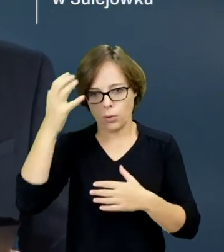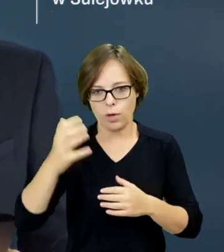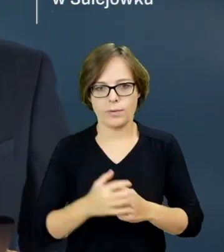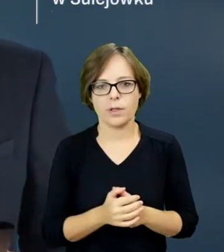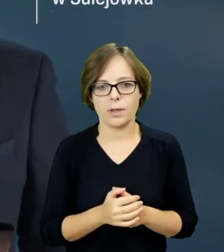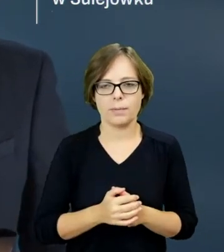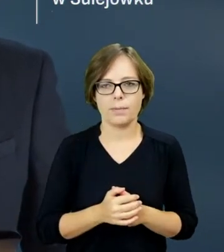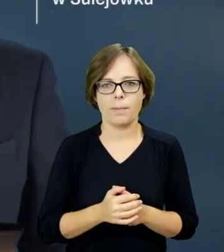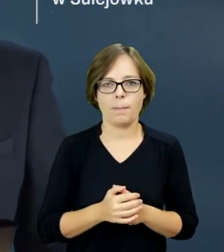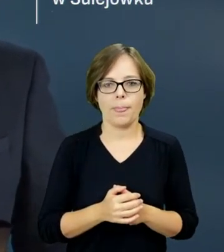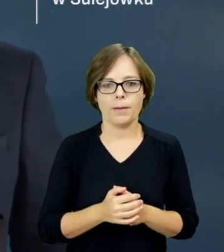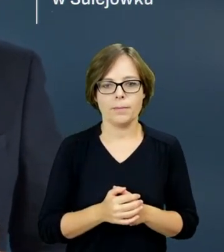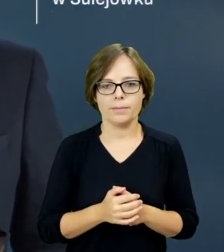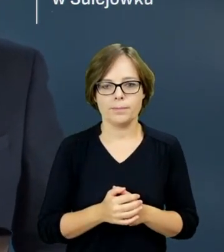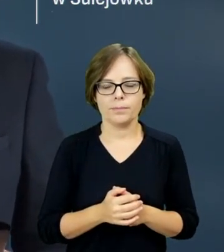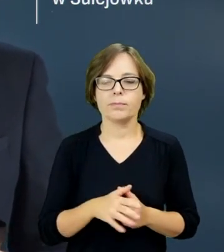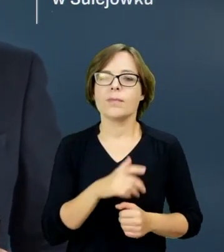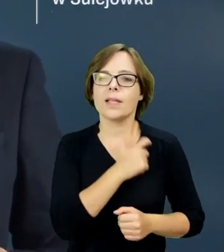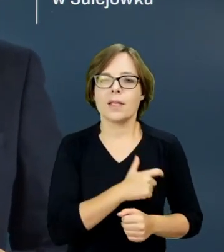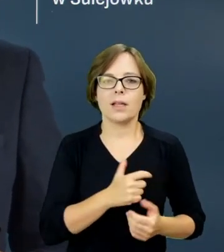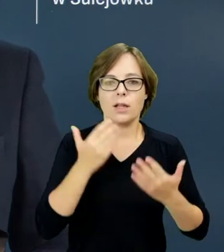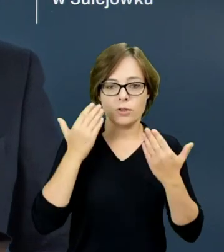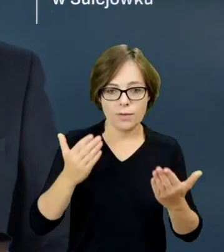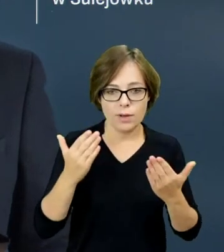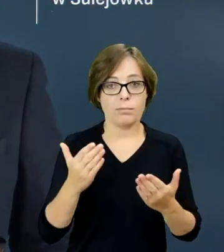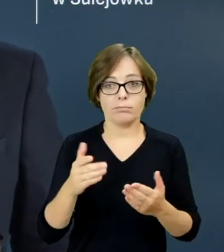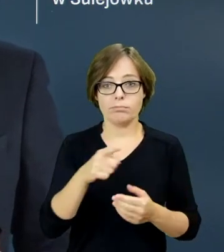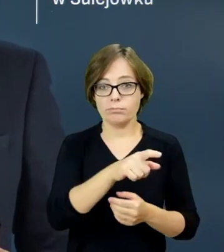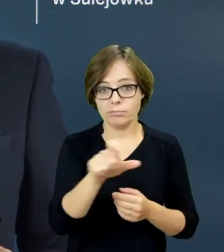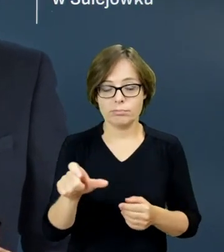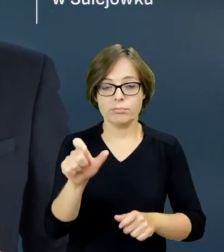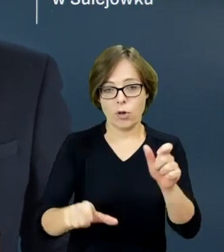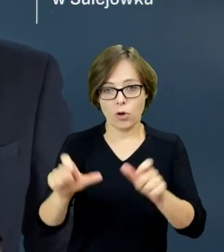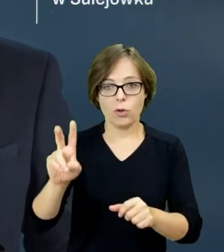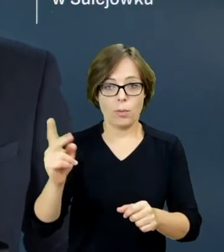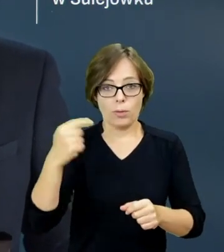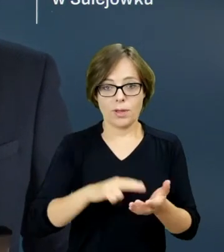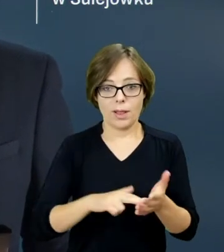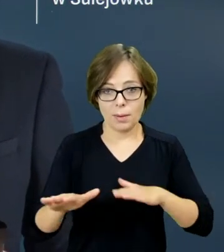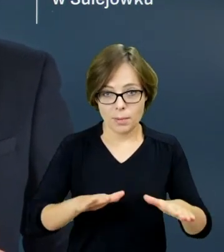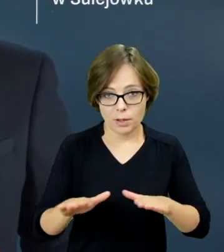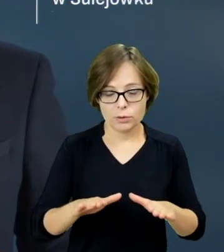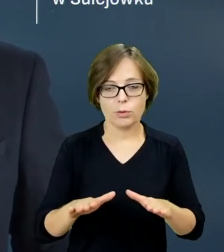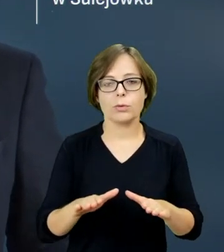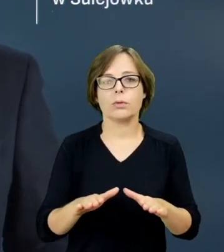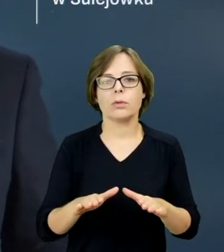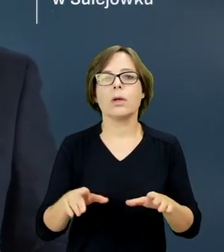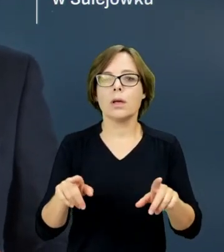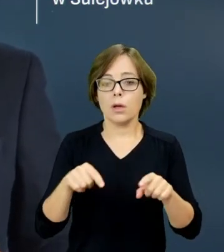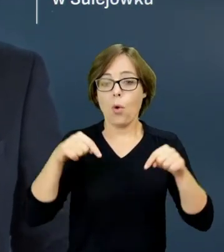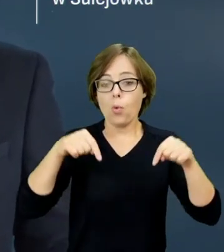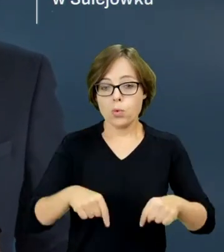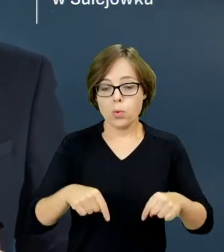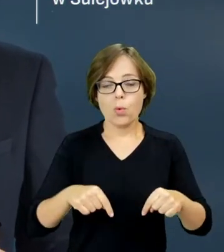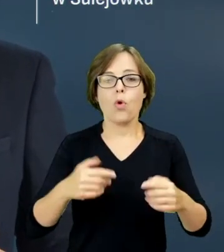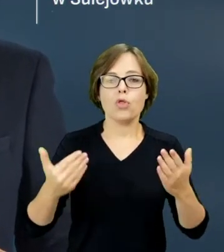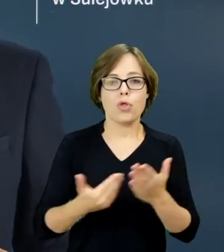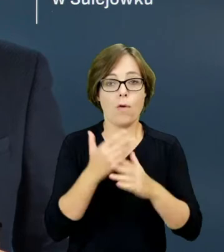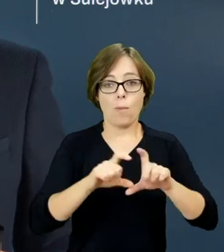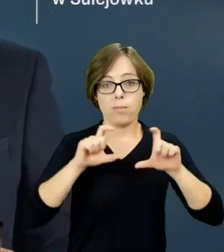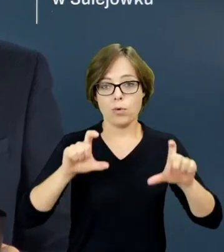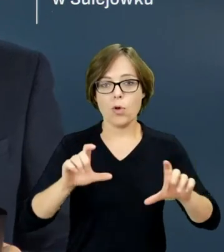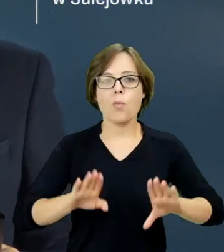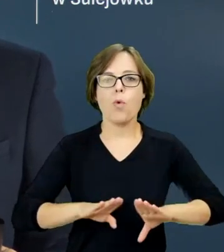wieloletniego Niepodległa. Serdecznie witam zarówno publiczność zgromadzoną na miejscu, tym razem w gościnnych murach nowego budynku Muzeum